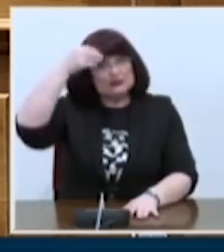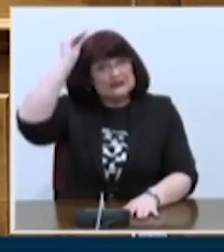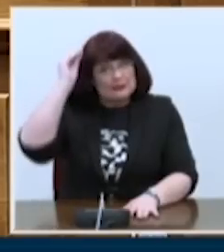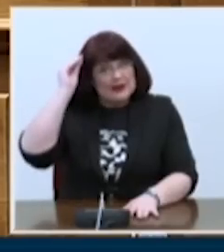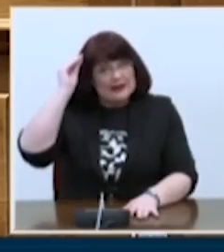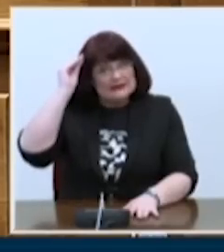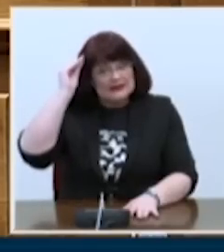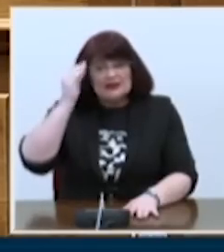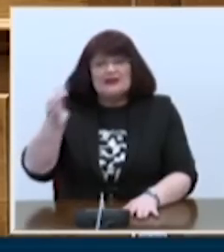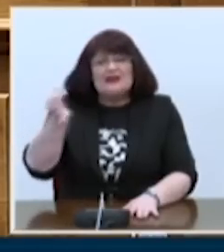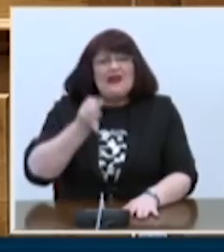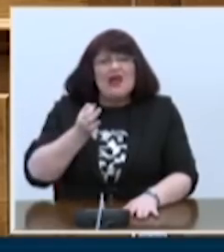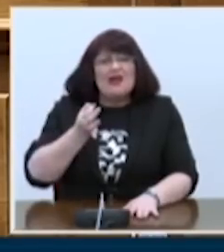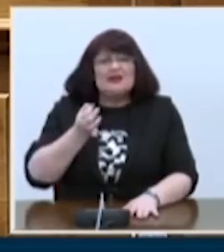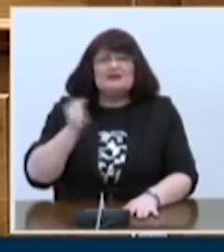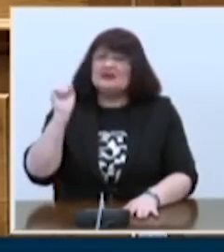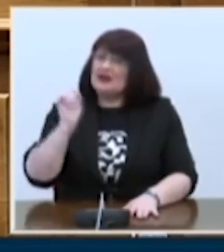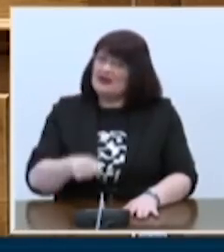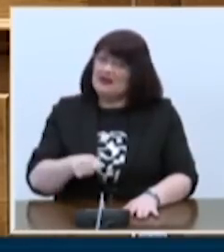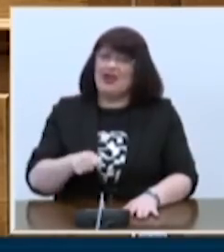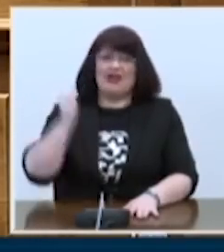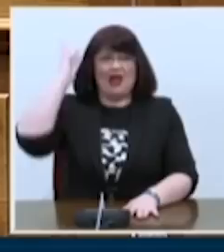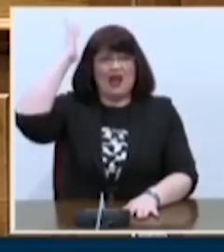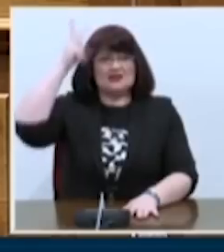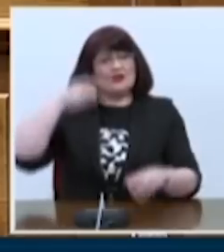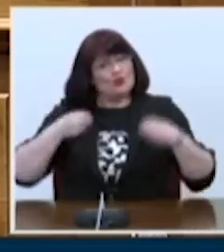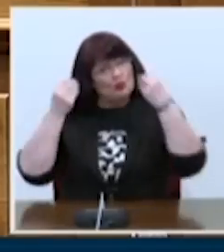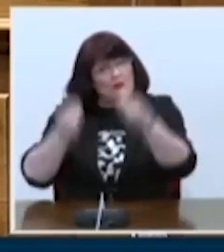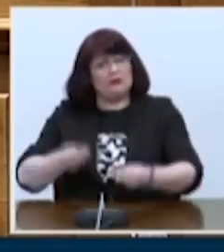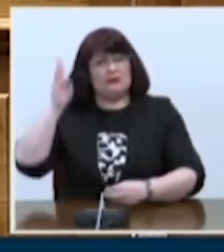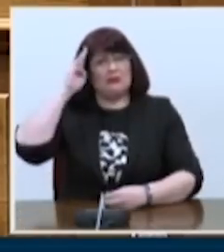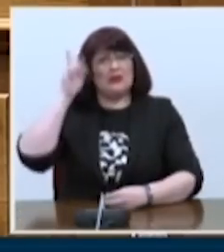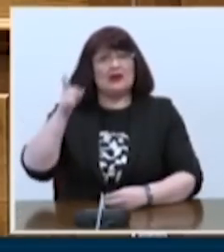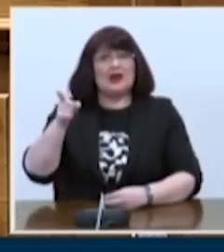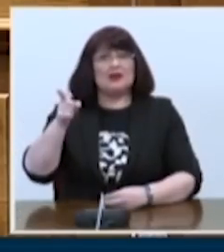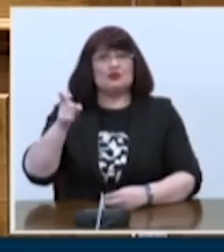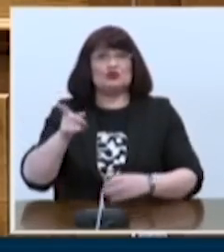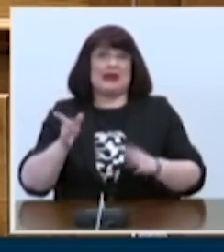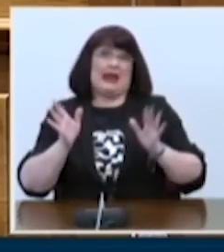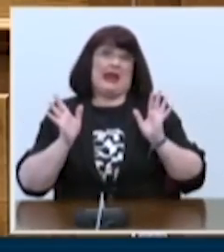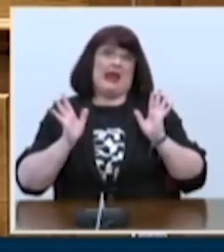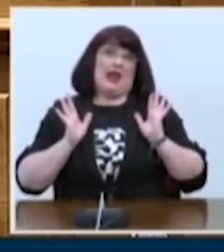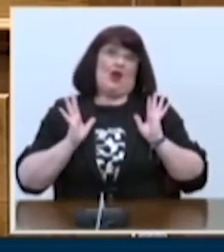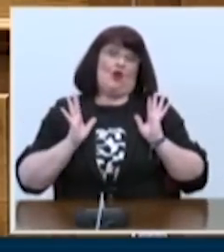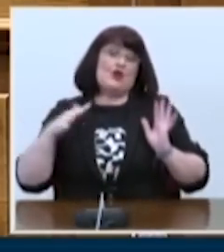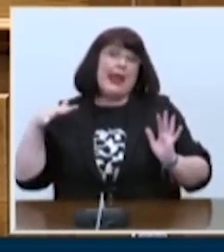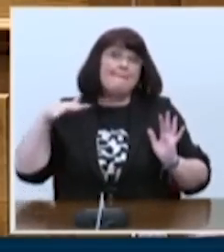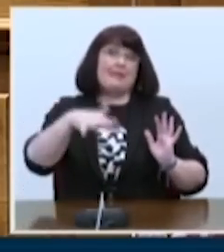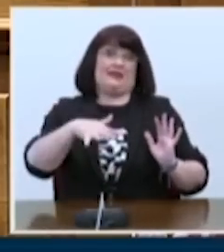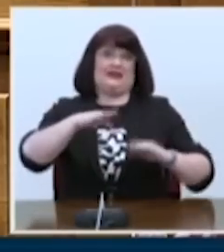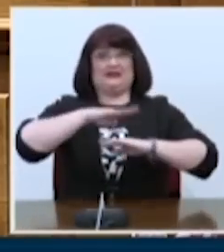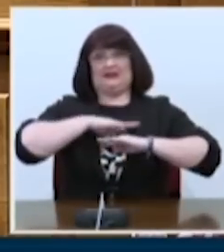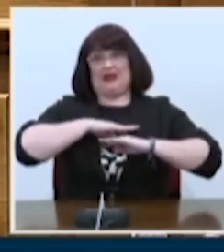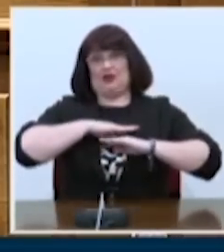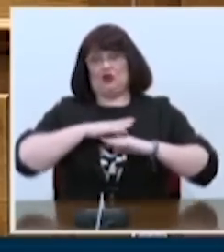λέει «Ναι, τη δώσαμε την Αλεξανδρούπολη στους Αμερικάνους, αλλά όχι για επιθετικούς σκοπούς».